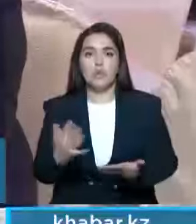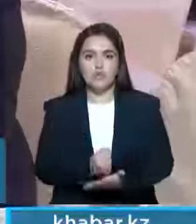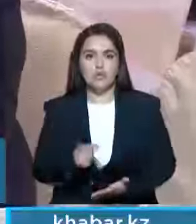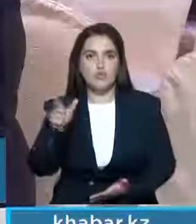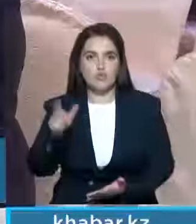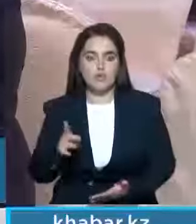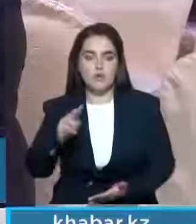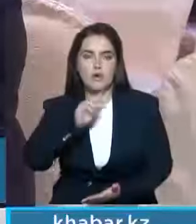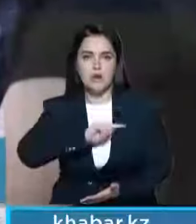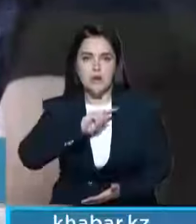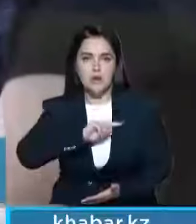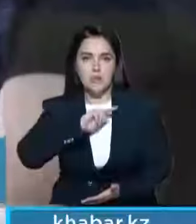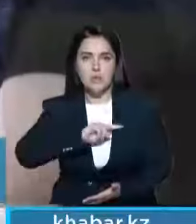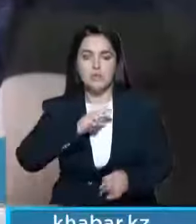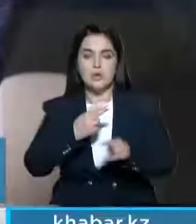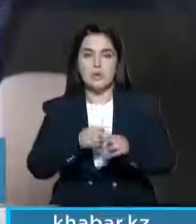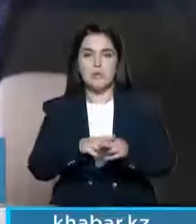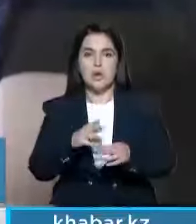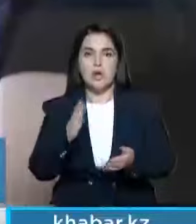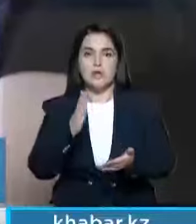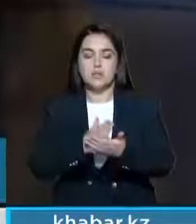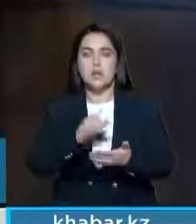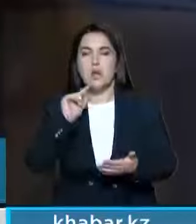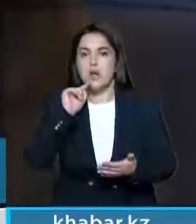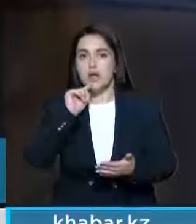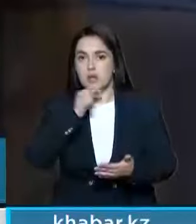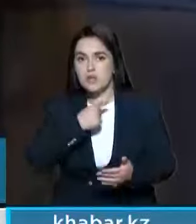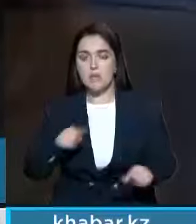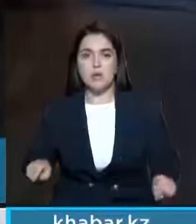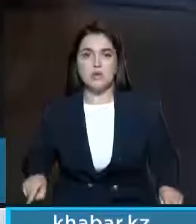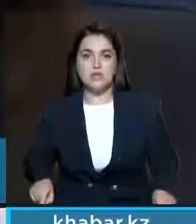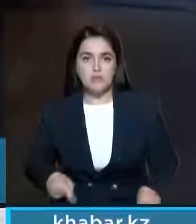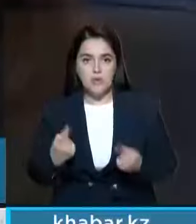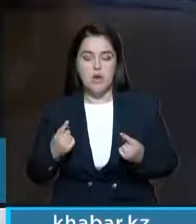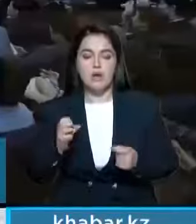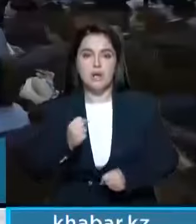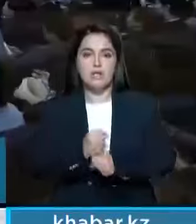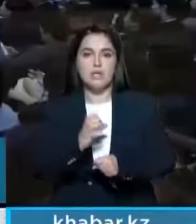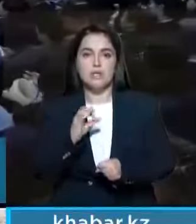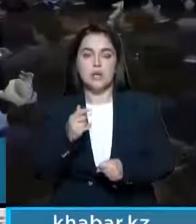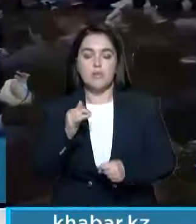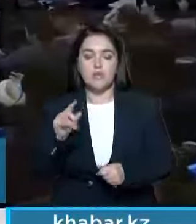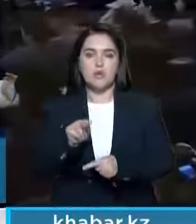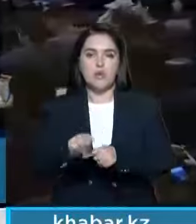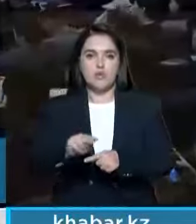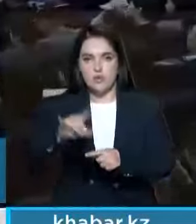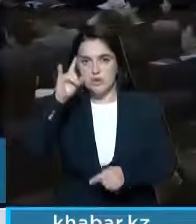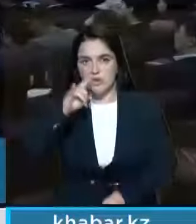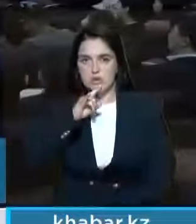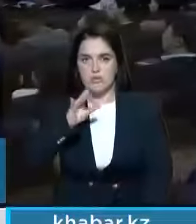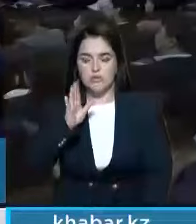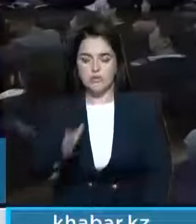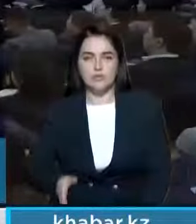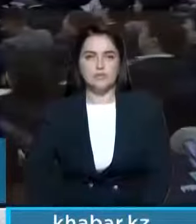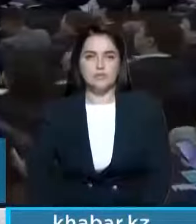капитале. Люди – ресурс, который и привел страну к экономическому успеху. Как это сделать, сингапурцы теперь научат и казахстанцев.